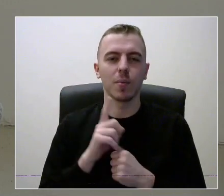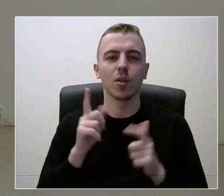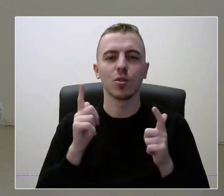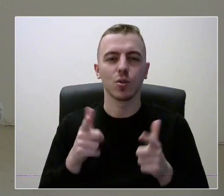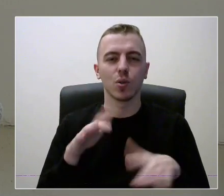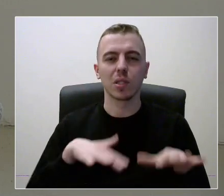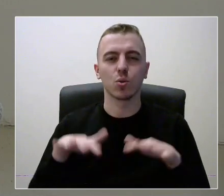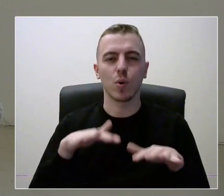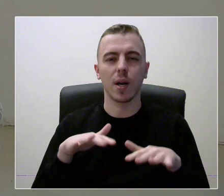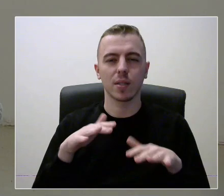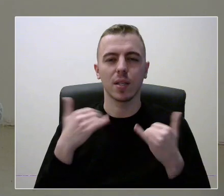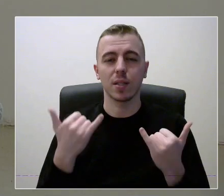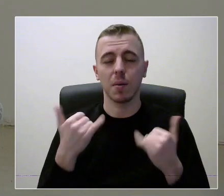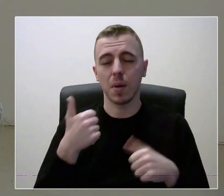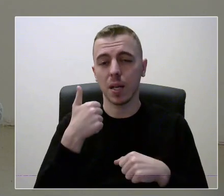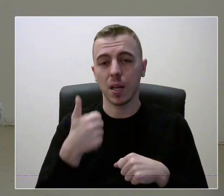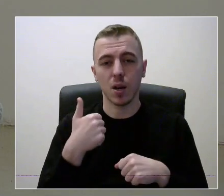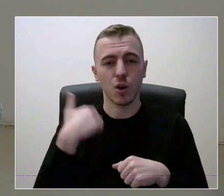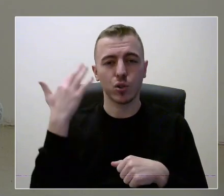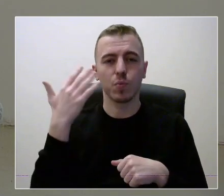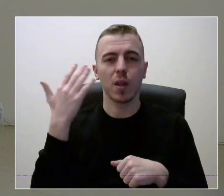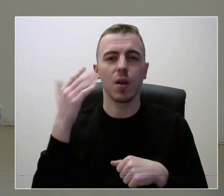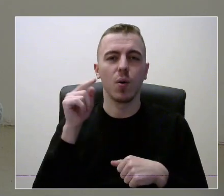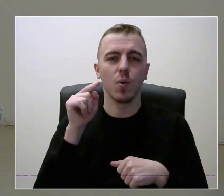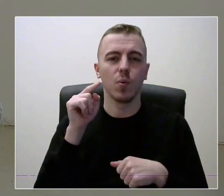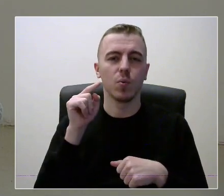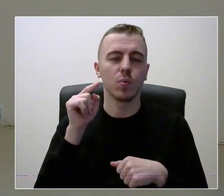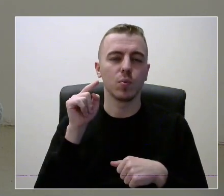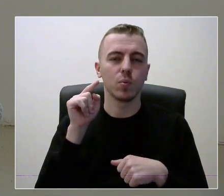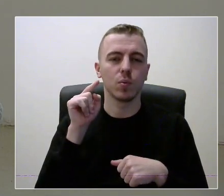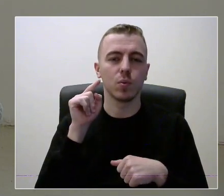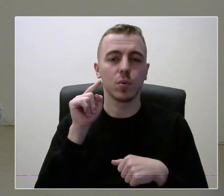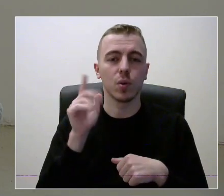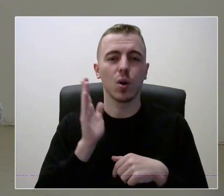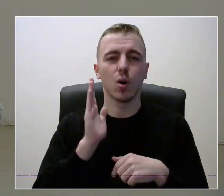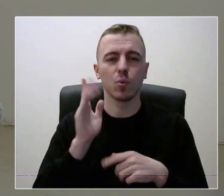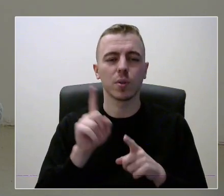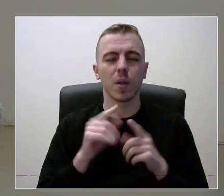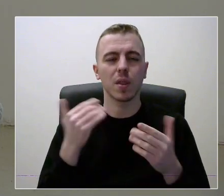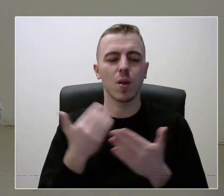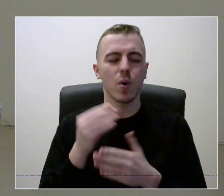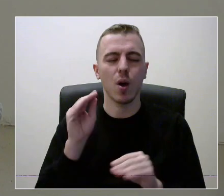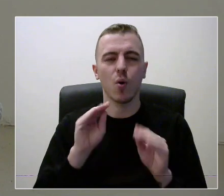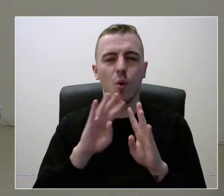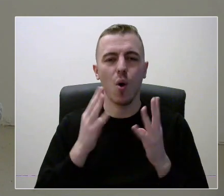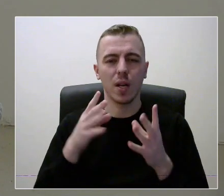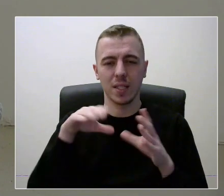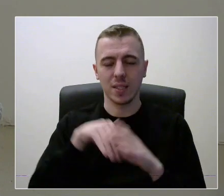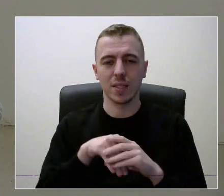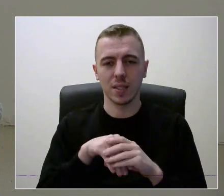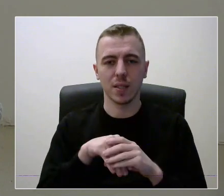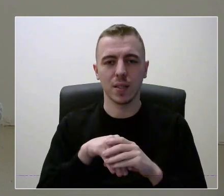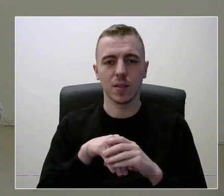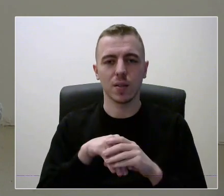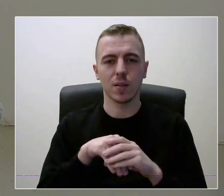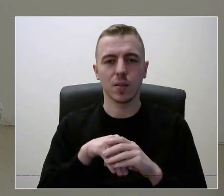yra pakankamai gera ir aš manau, kad čia kas bus ir naujoje koalicijoje mes tikrai būsime, aš manau, kad čia kažkokį